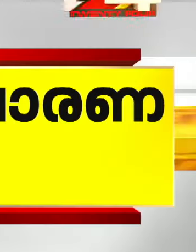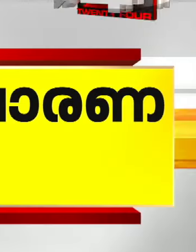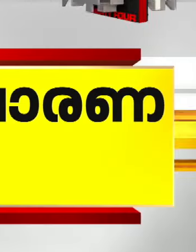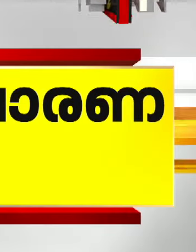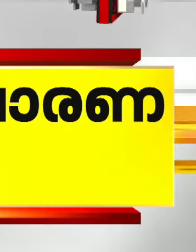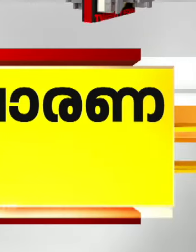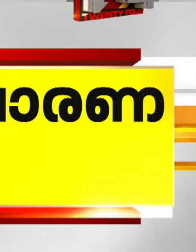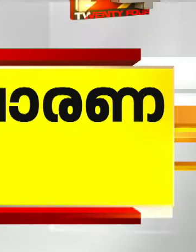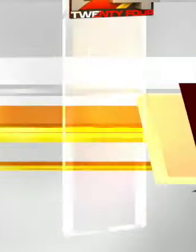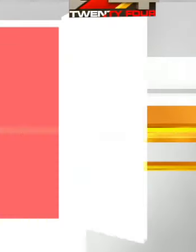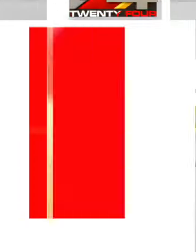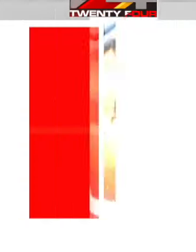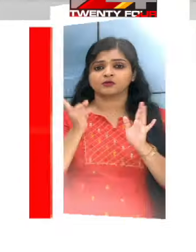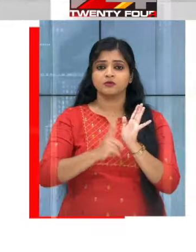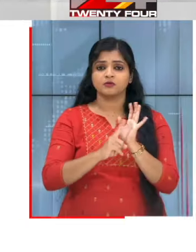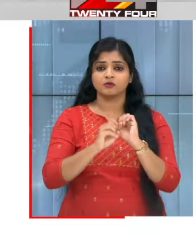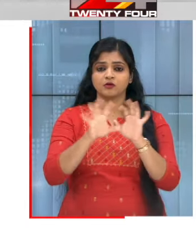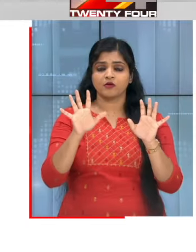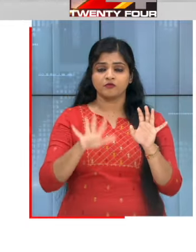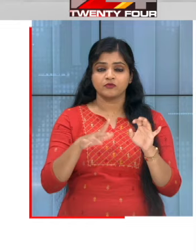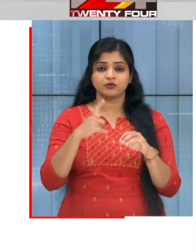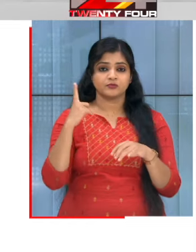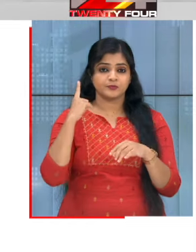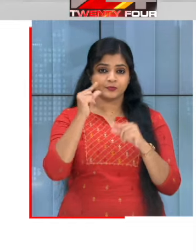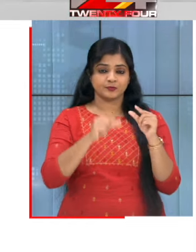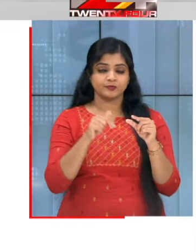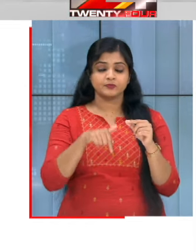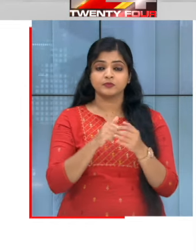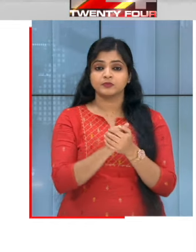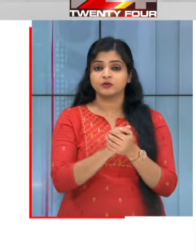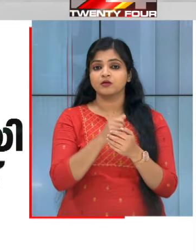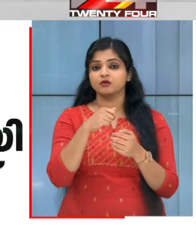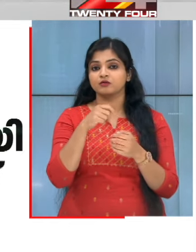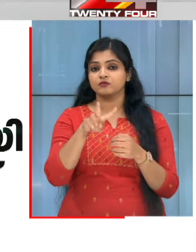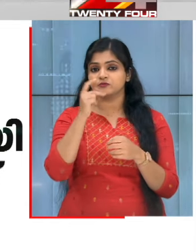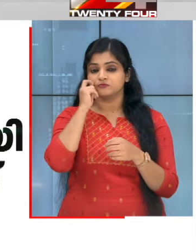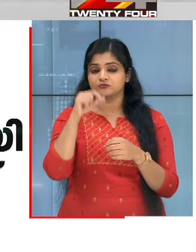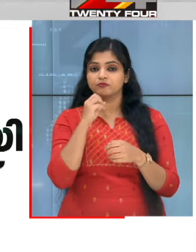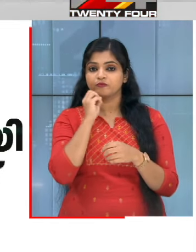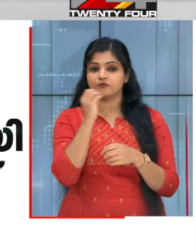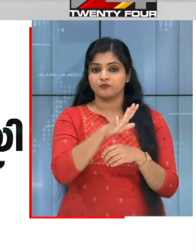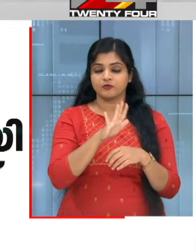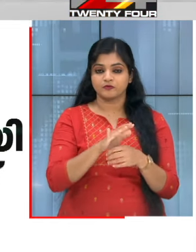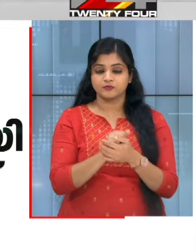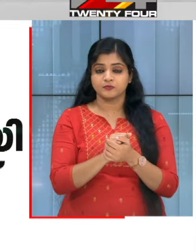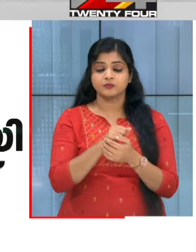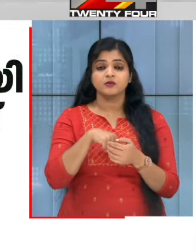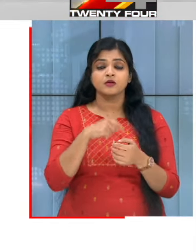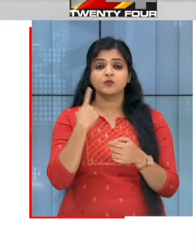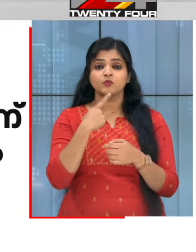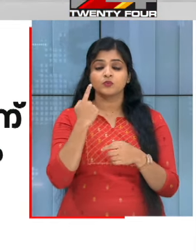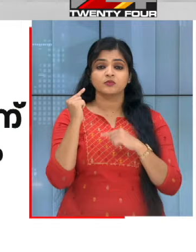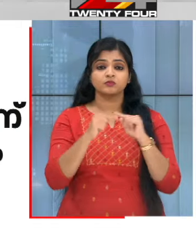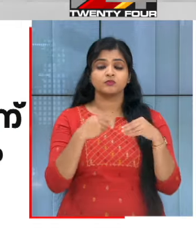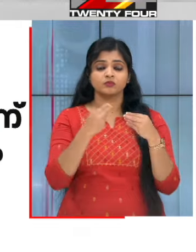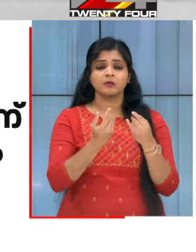ആളുകൾ പറഞ്ഞു നടക്കുന്നുണ്ട് എന്ന് സെക്യൂരിറ്റി ജീവനക്കാരനായ ഒരാളോട് വിശ്വനാഥൻ പറയുന്നുണ്ട്. അദ്ദേഹം ആരാണ് പറഞ്ഞത് എന്ന് ചോദിച്ചപ്പോൾ